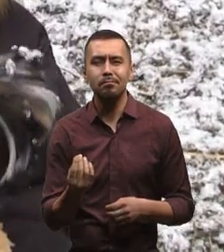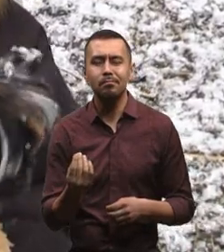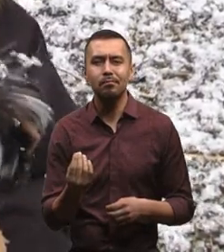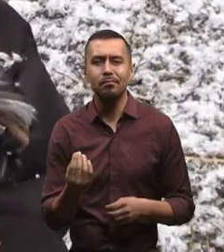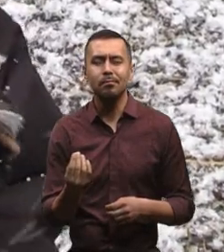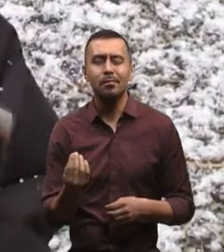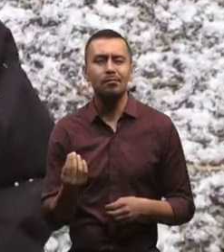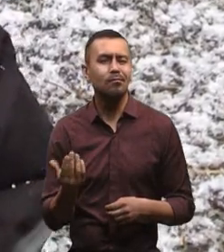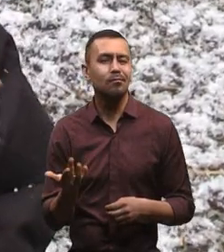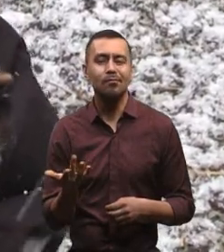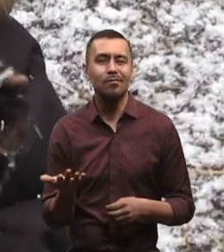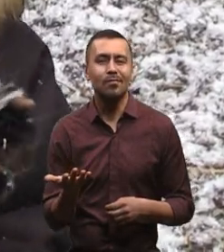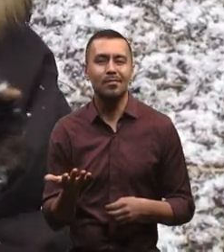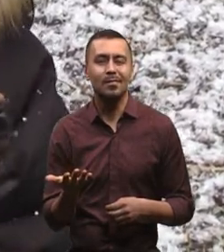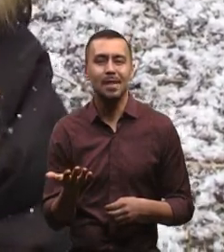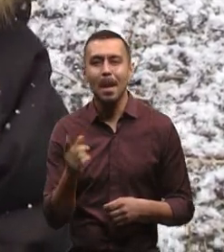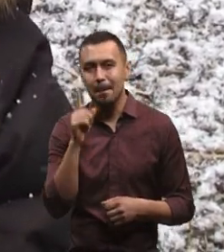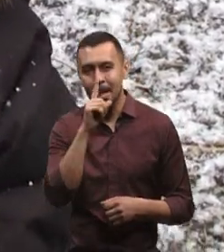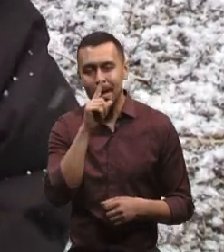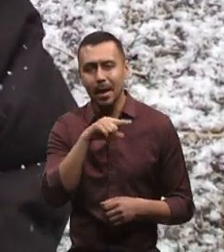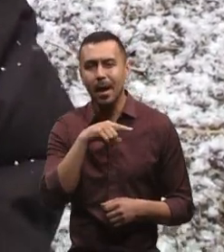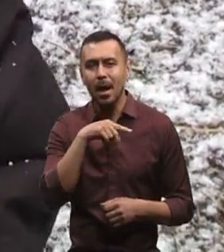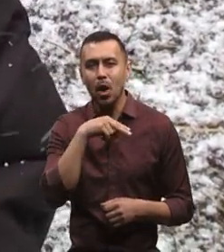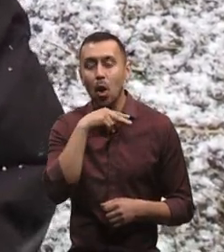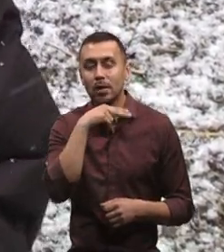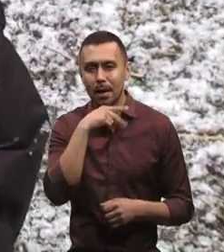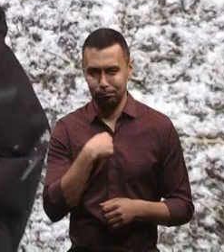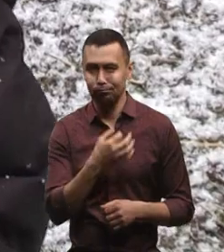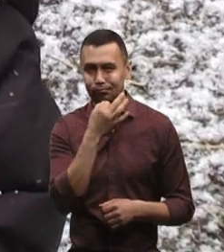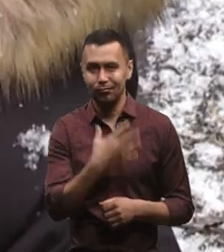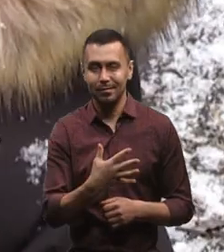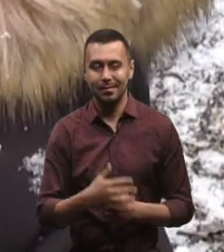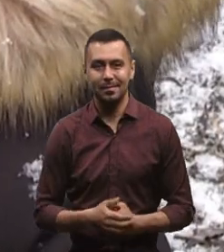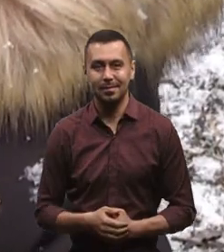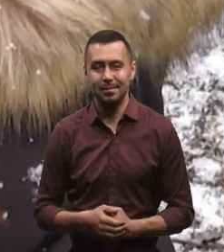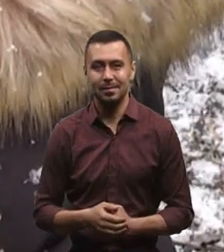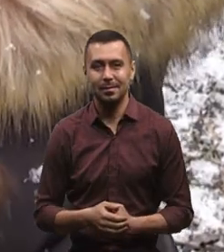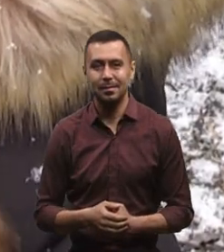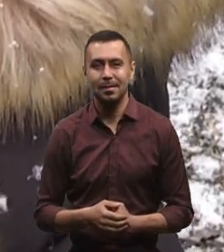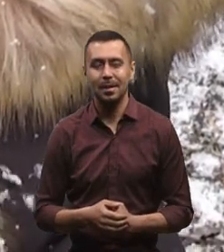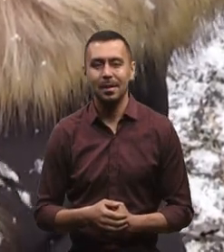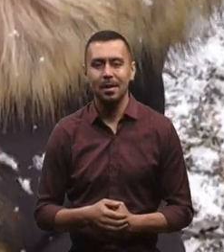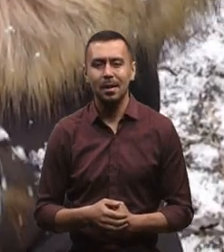Які мені? Маленька коза. Козенятка маленька. Козенятко. Москві